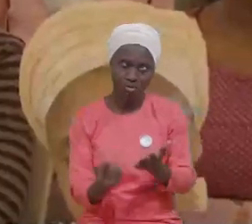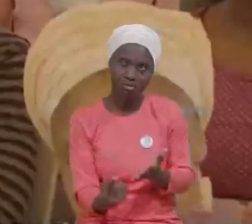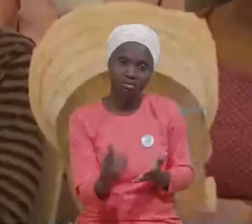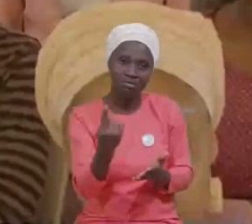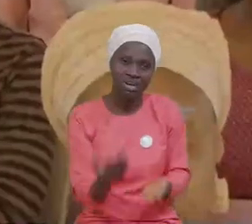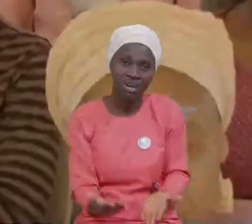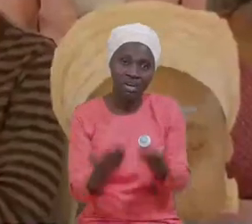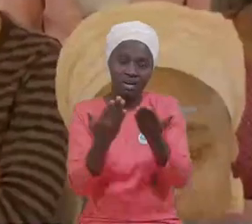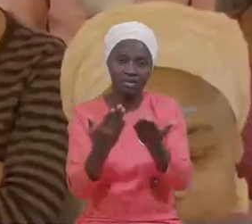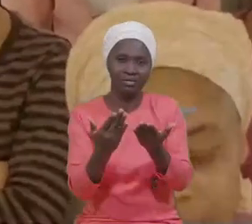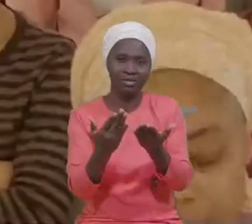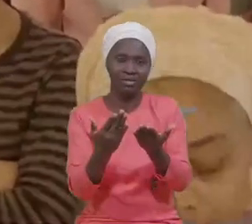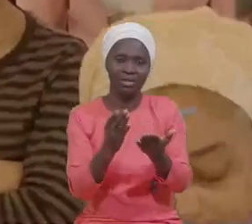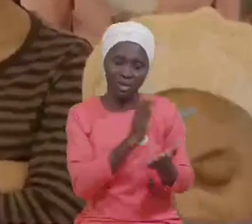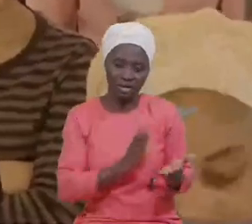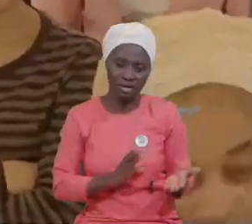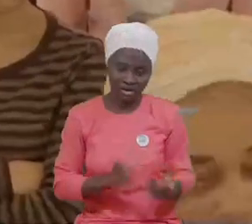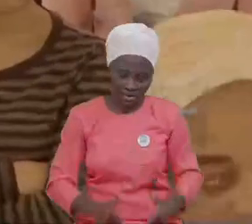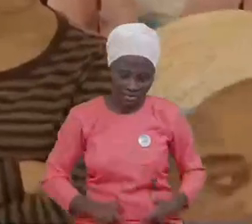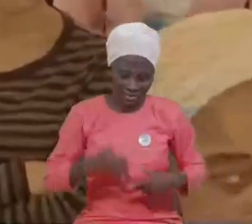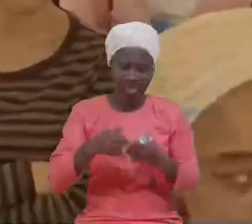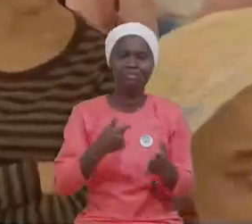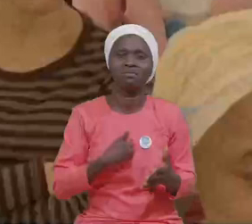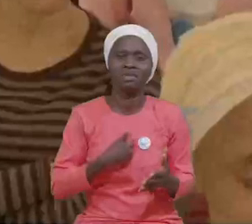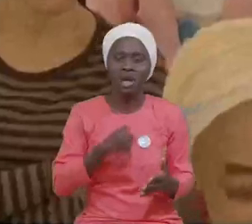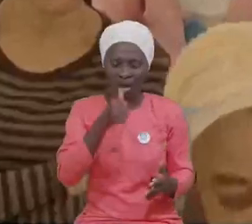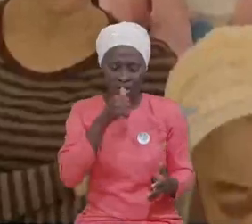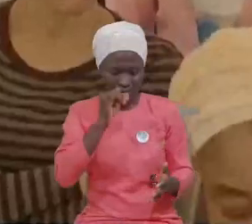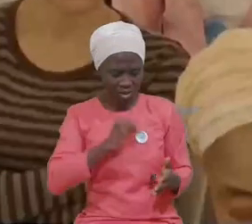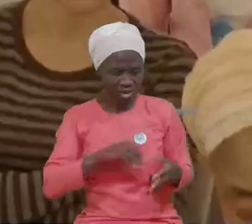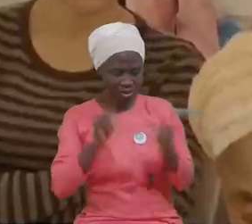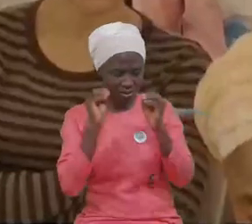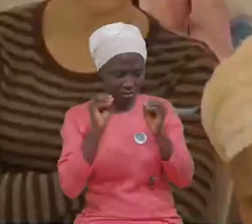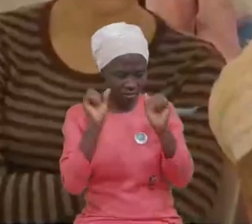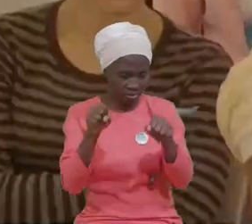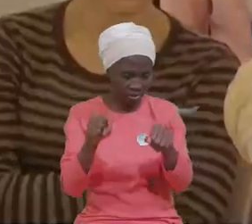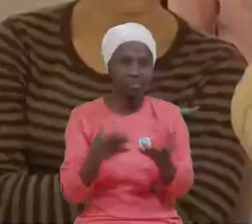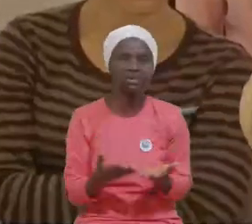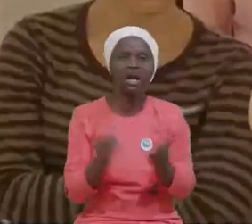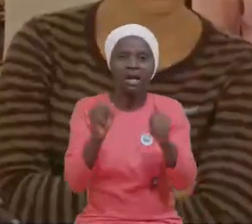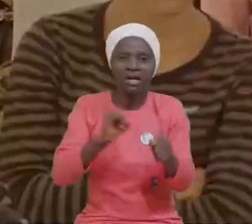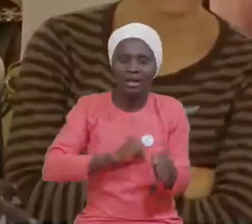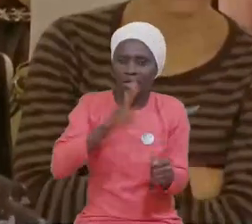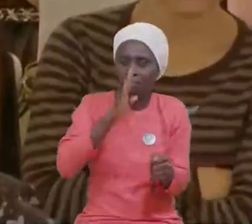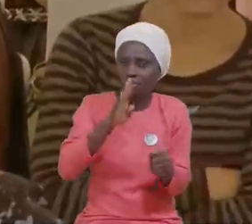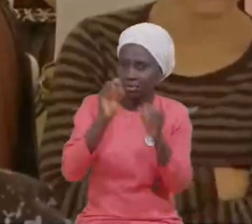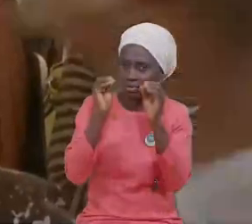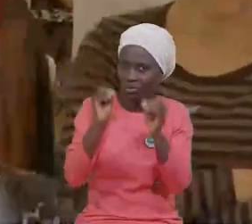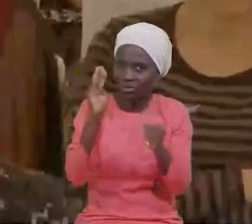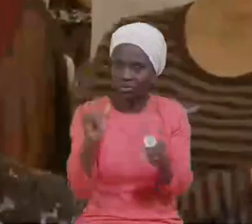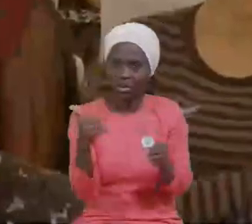élève vivant en moi? Est-ce que je suis enseignable? Est-ce que je peux être enseigné? Voyez ces